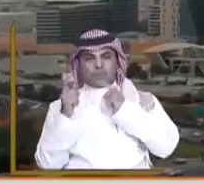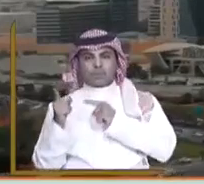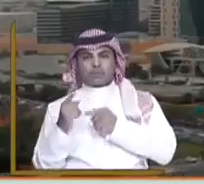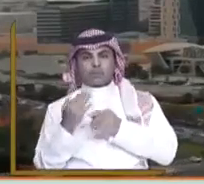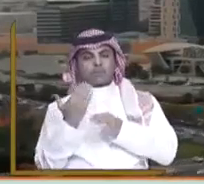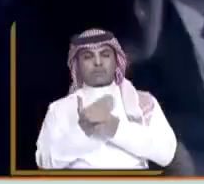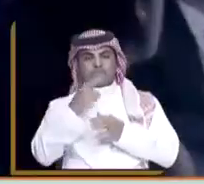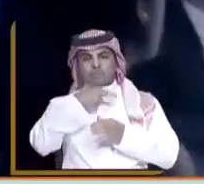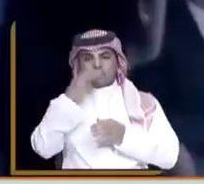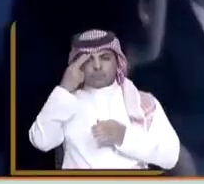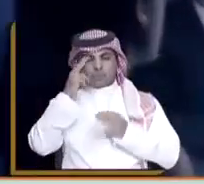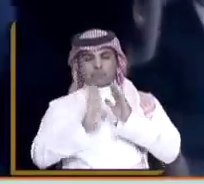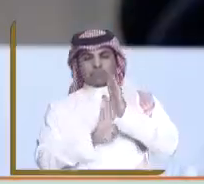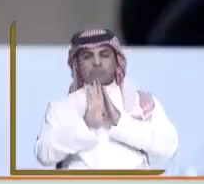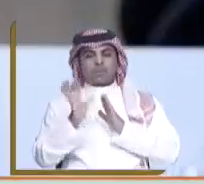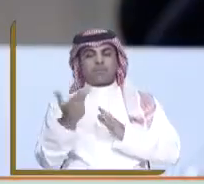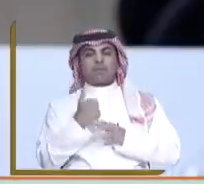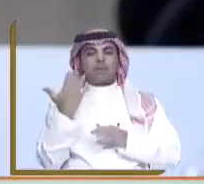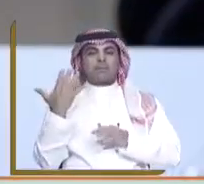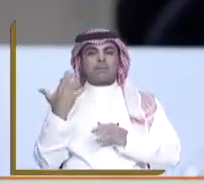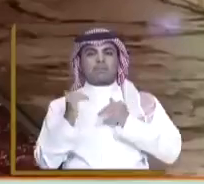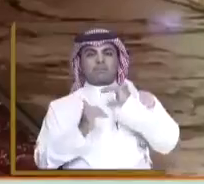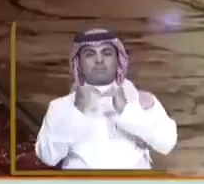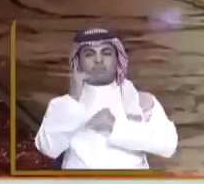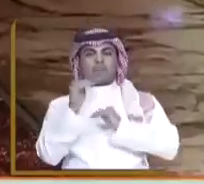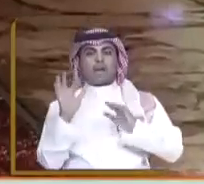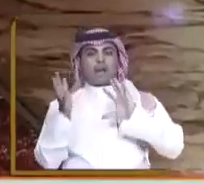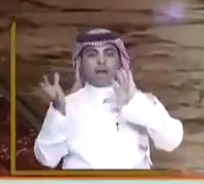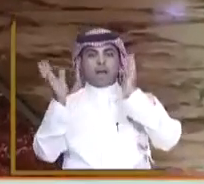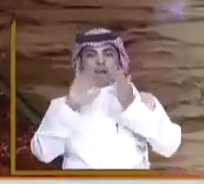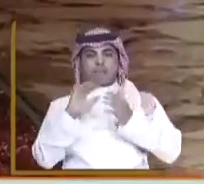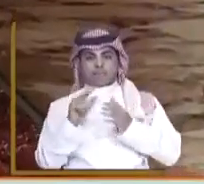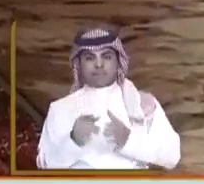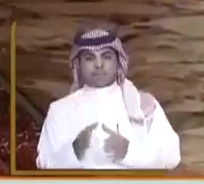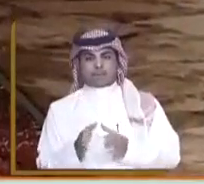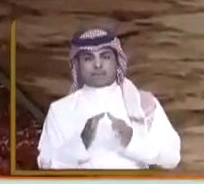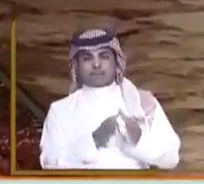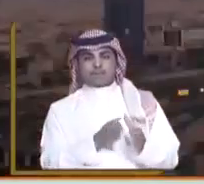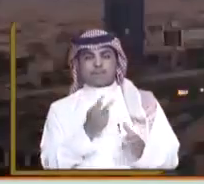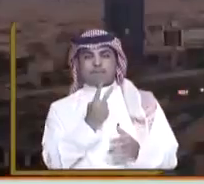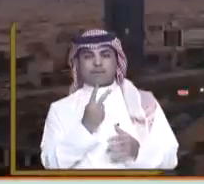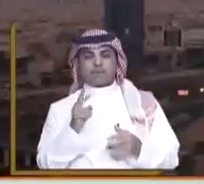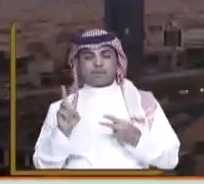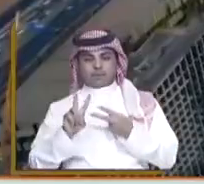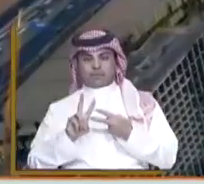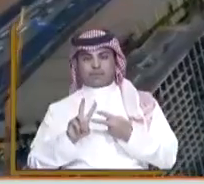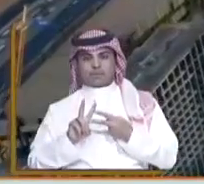قفز المملكه لخمس مراتب عالميه مقارنه بتصنيف العام المنصرم 2022